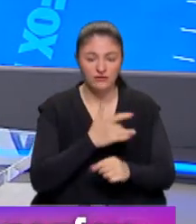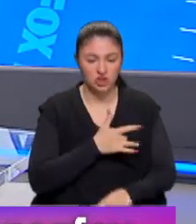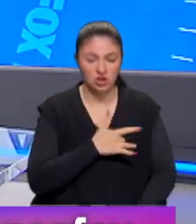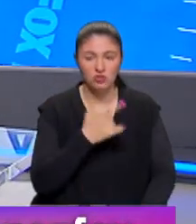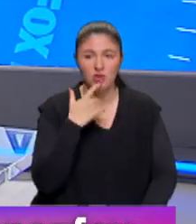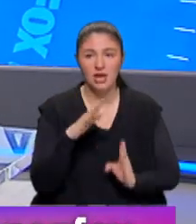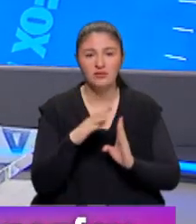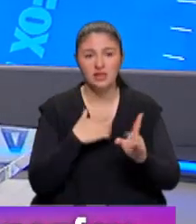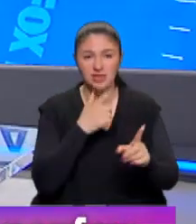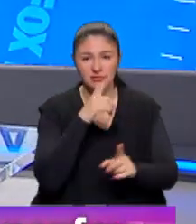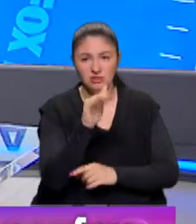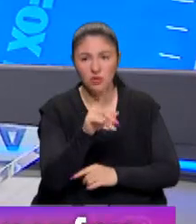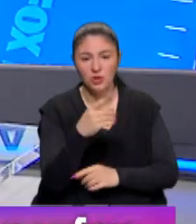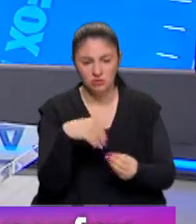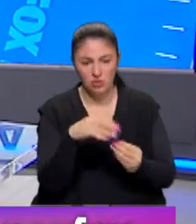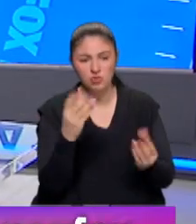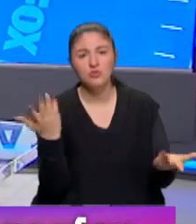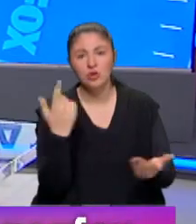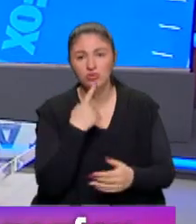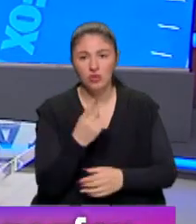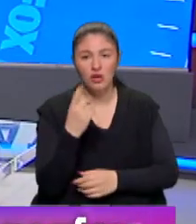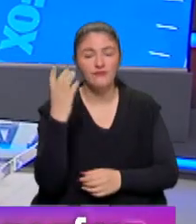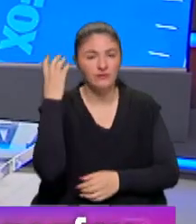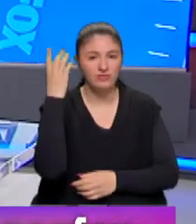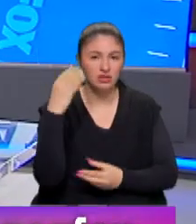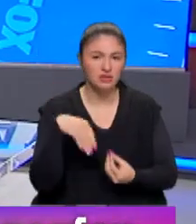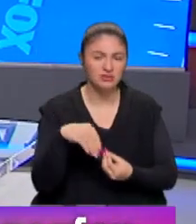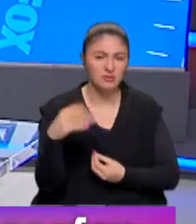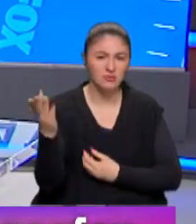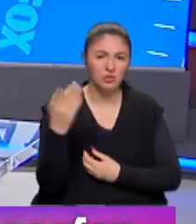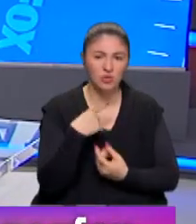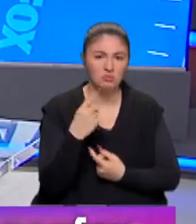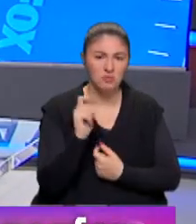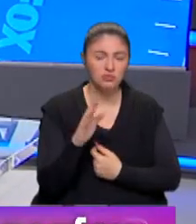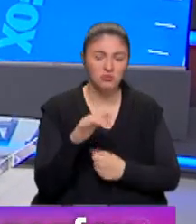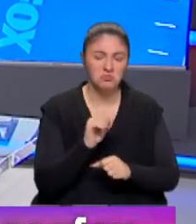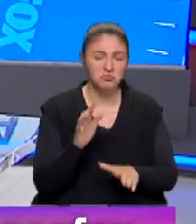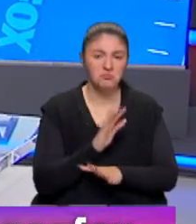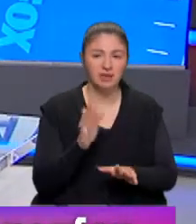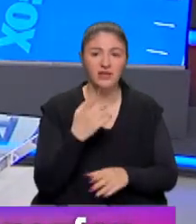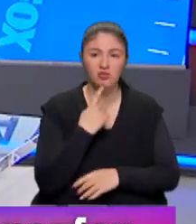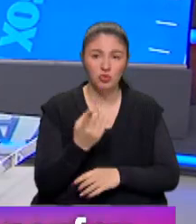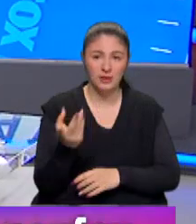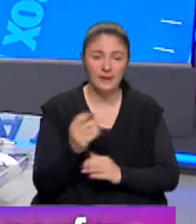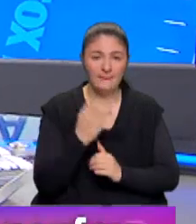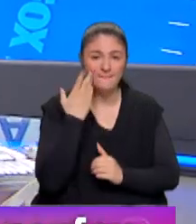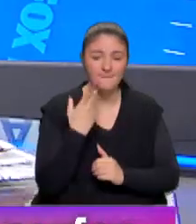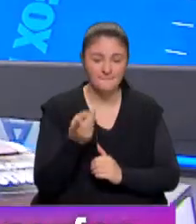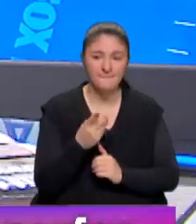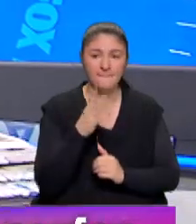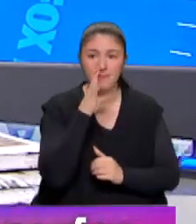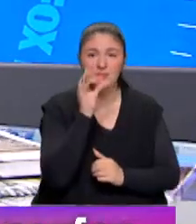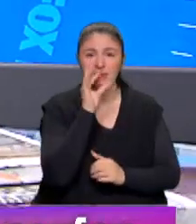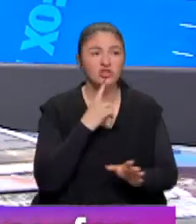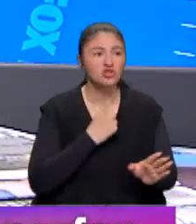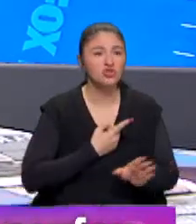vicdan diyor, ev sahiplerine sesleniyor. Bu kadar zam olur mu diyor. Vakıflardaki zam oranını konuşmuştuk, paylaşmıştık. Ve diyor ki izleyicimiz, kimi